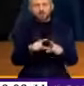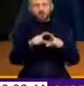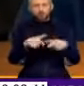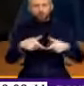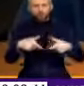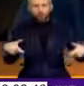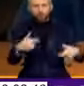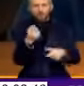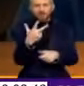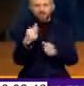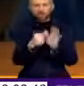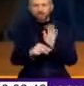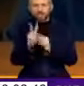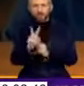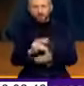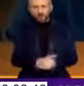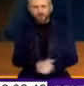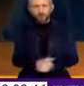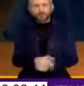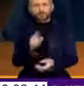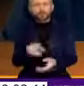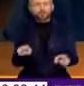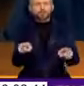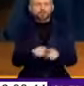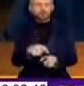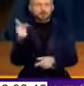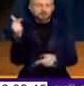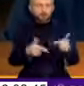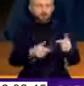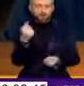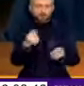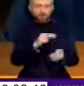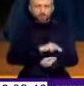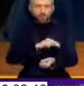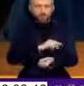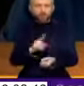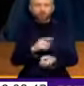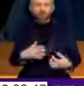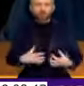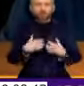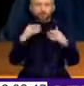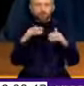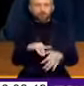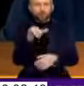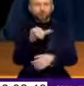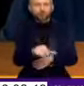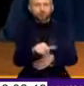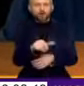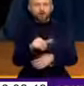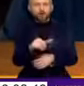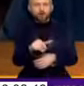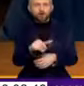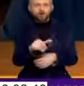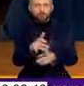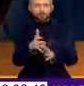номер 1362. Там такий храм водій працює, що страшне діло, в його жести